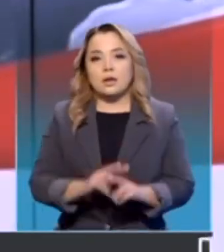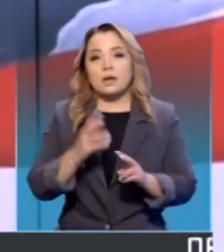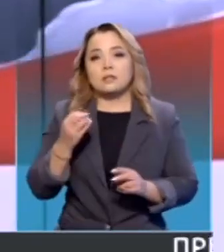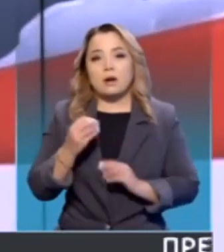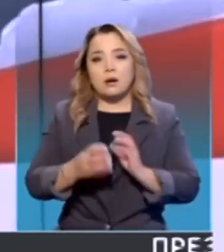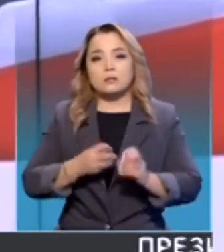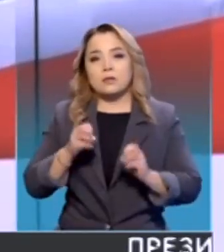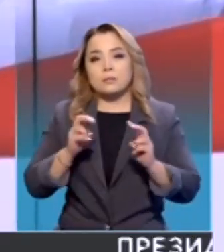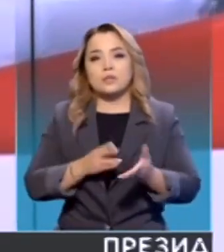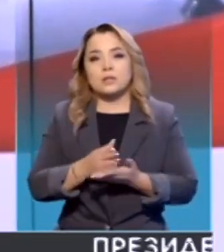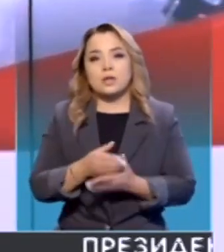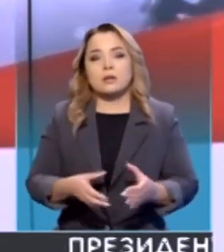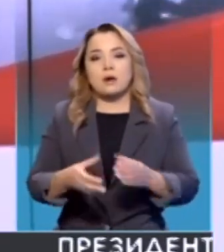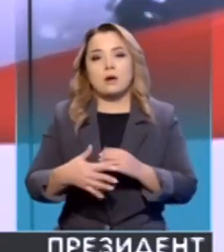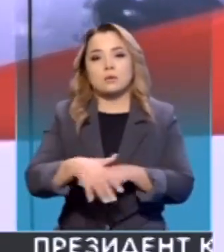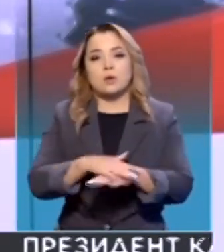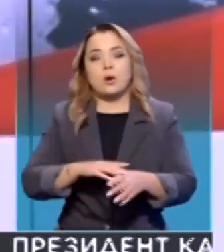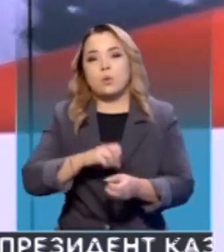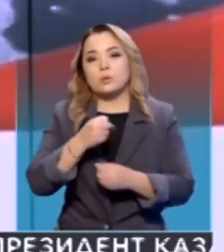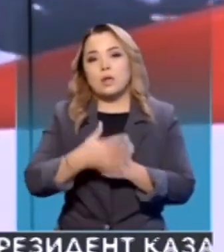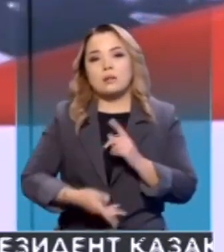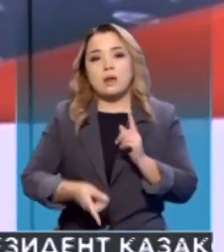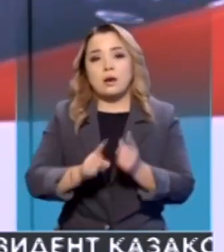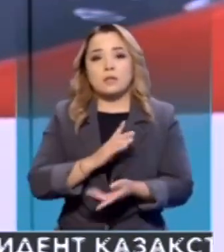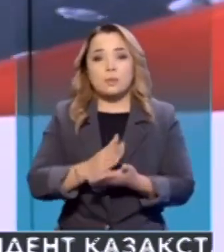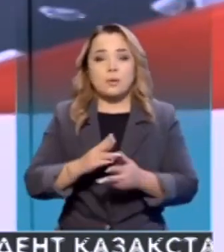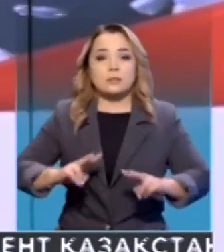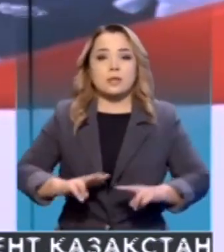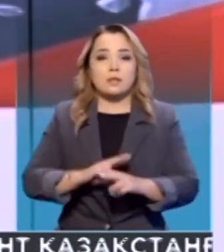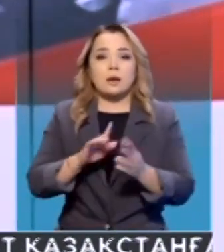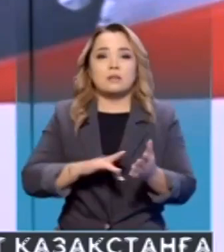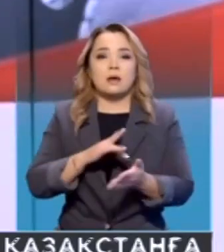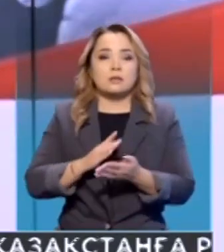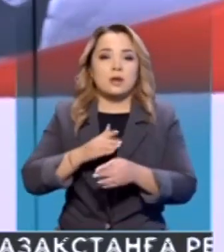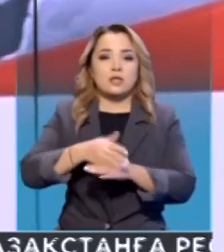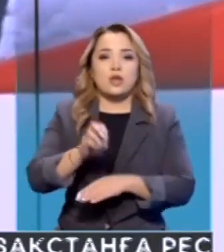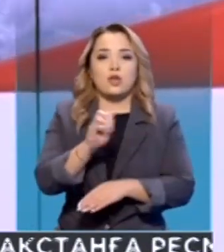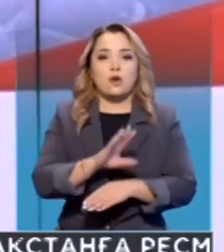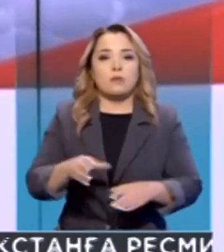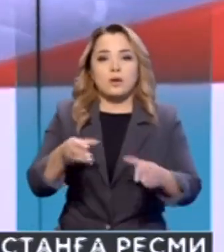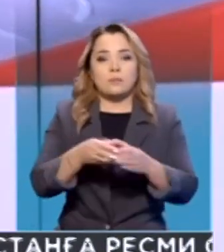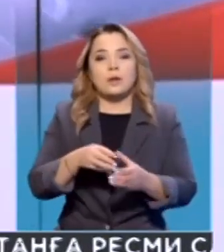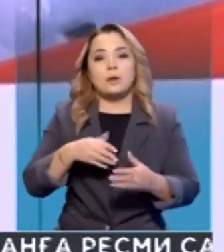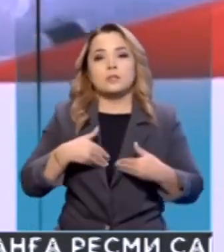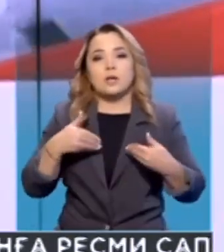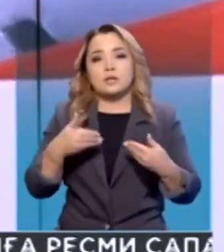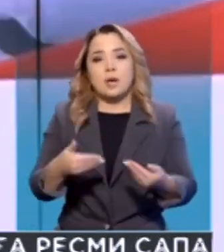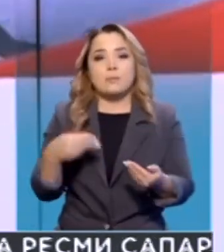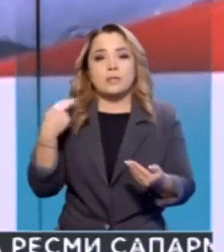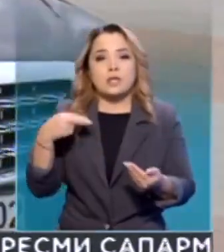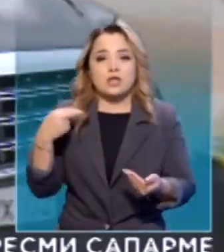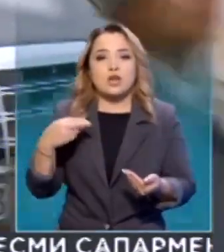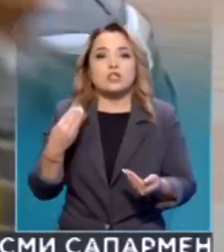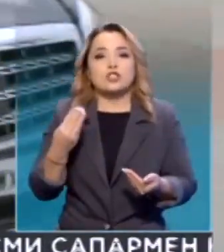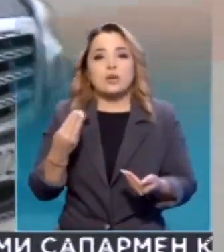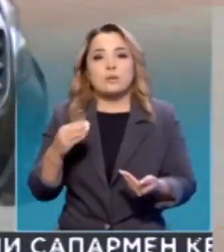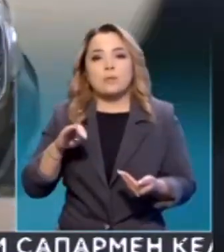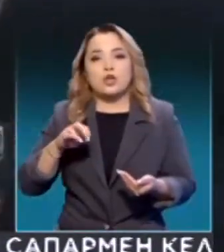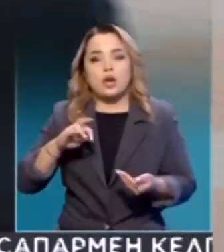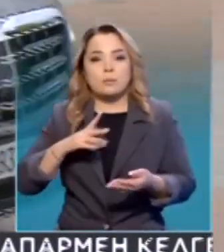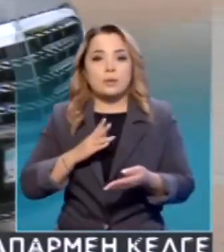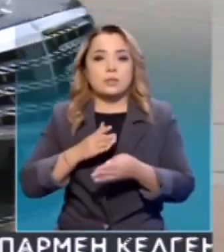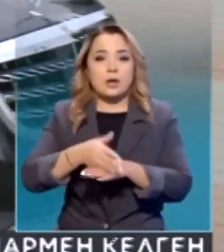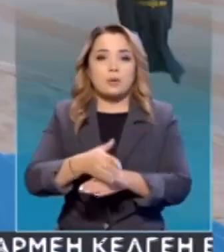Астана тағы да халықаралық саяси алаңның орталығына айналып отыр. Елордаға ресми сапармен Еуропалық кеңестің президенті Шарль Мишель келді. Құрметті